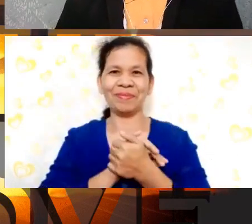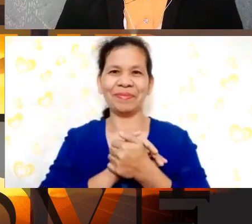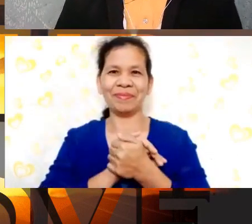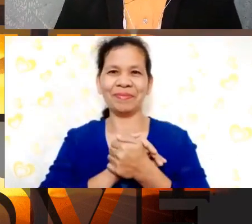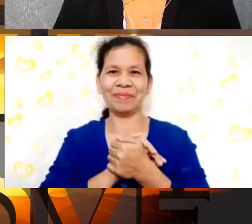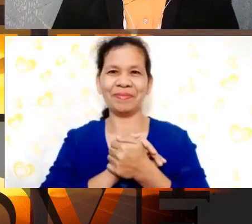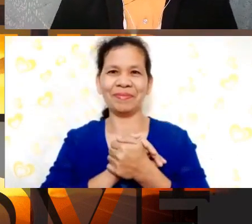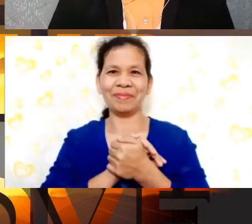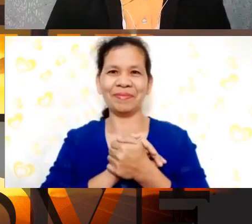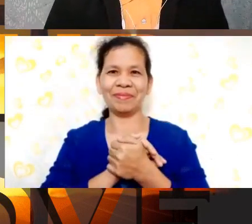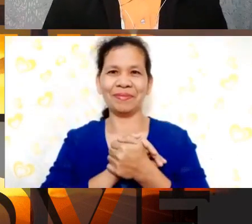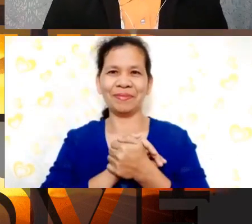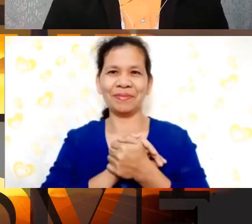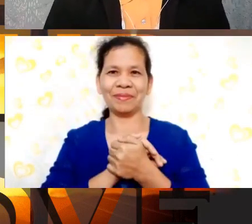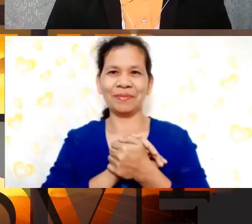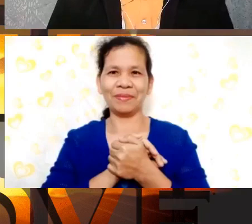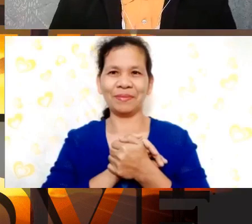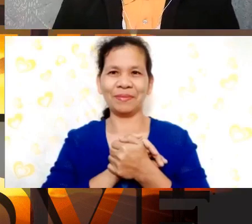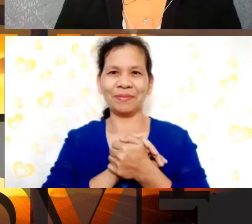okay.